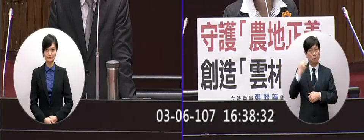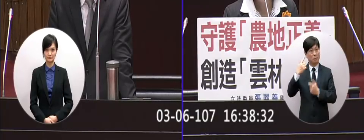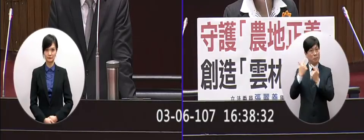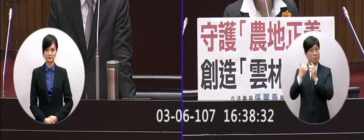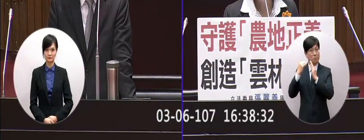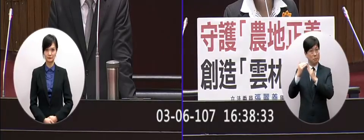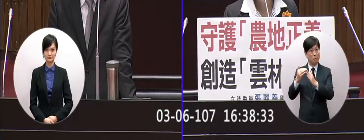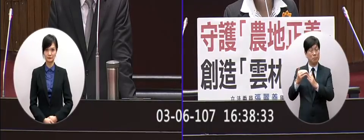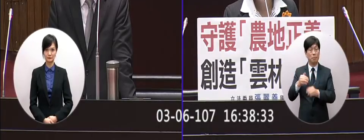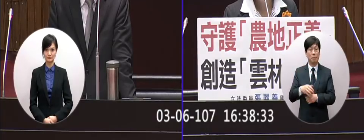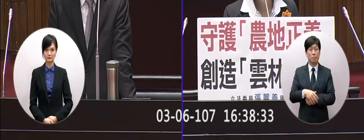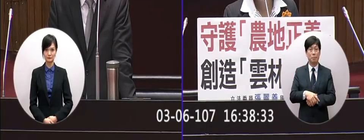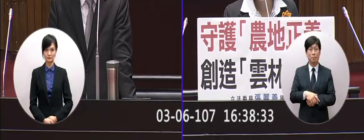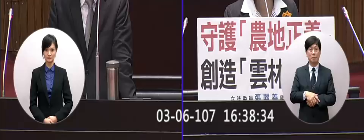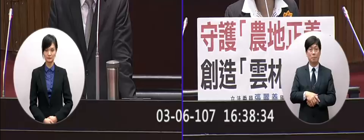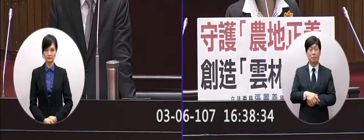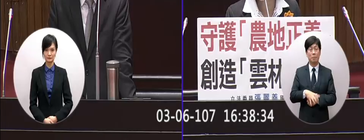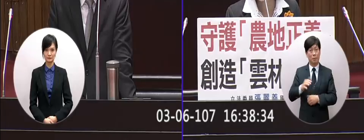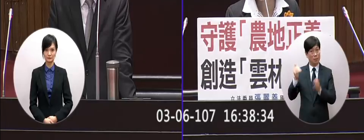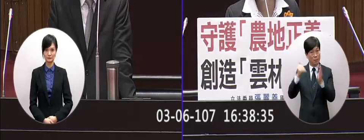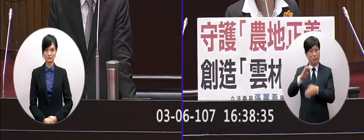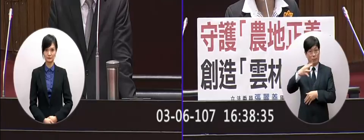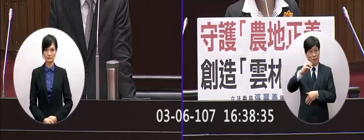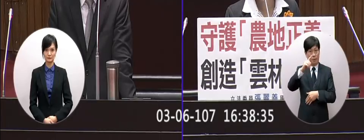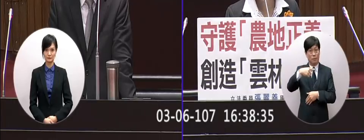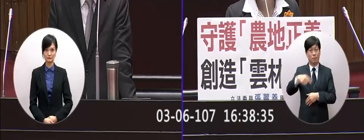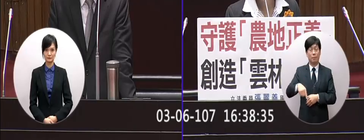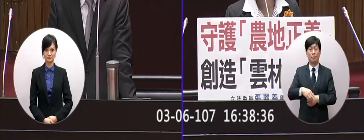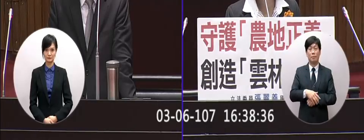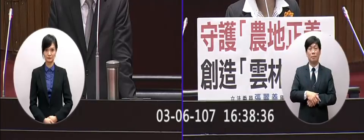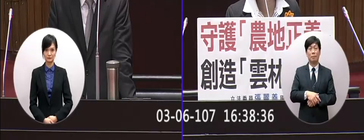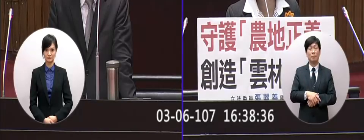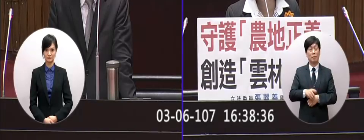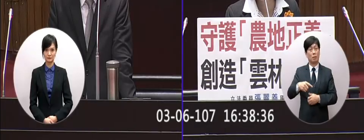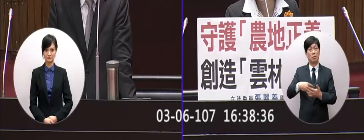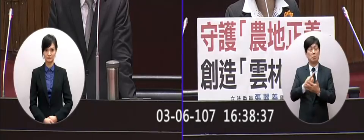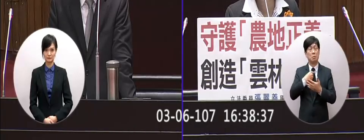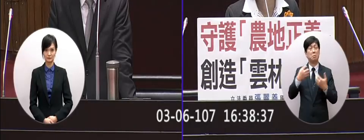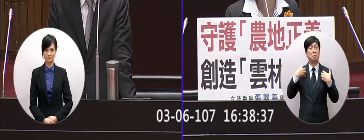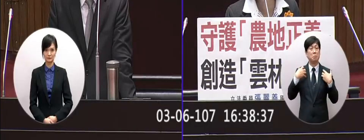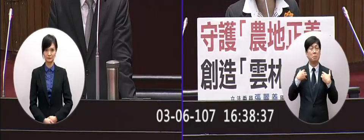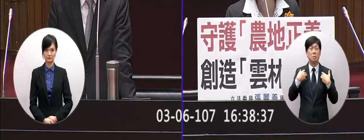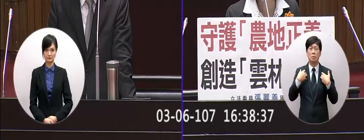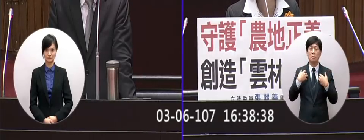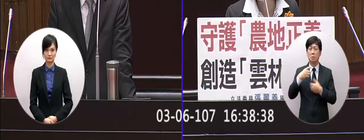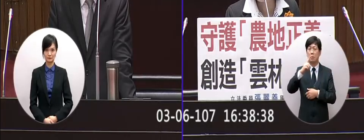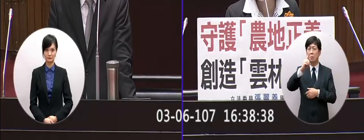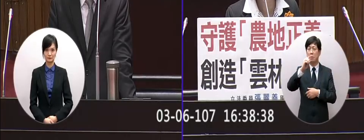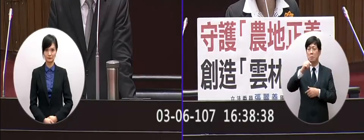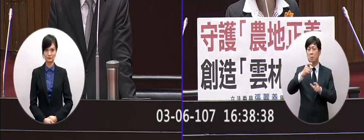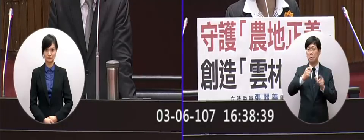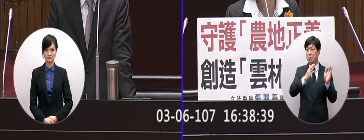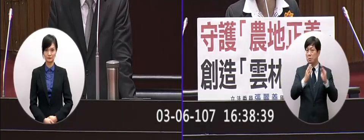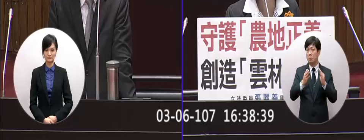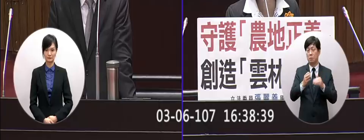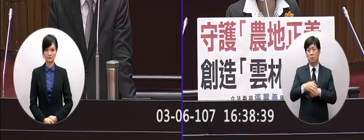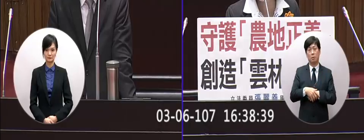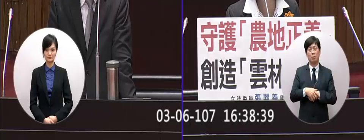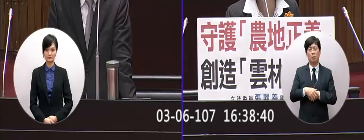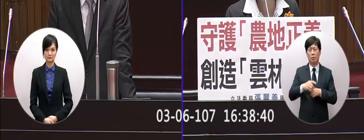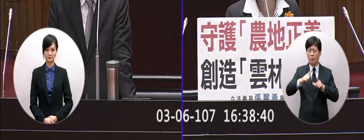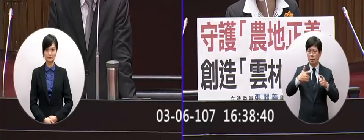市有将近400万人，他只要负担不到10,000公顷，他只